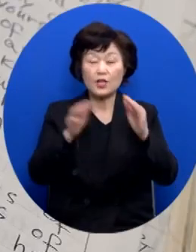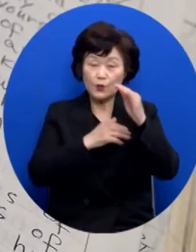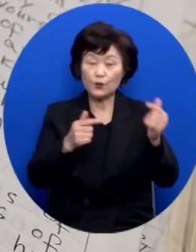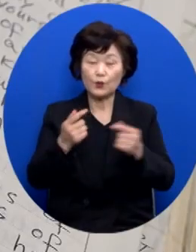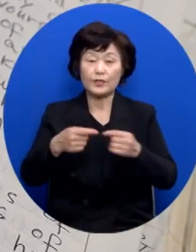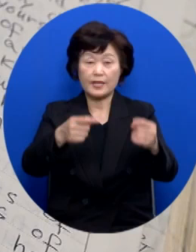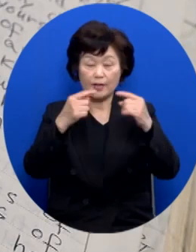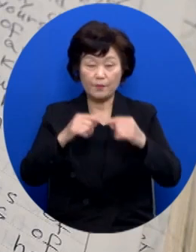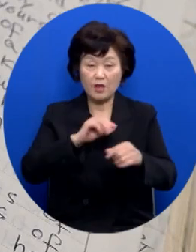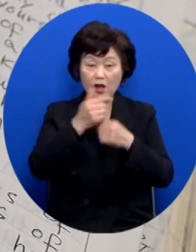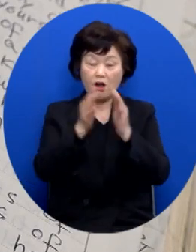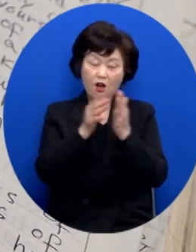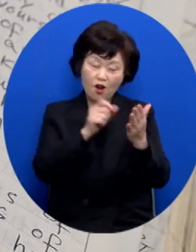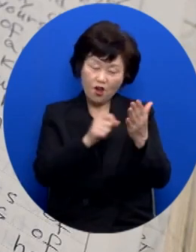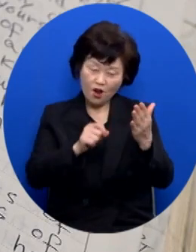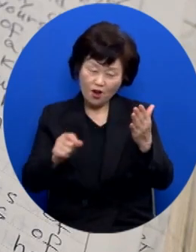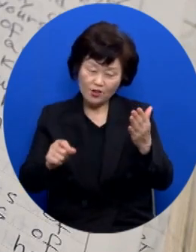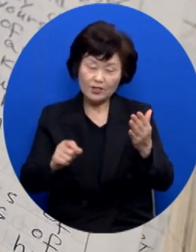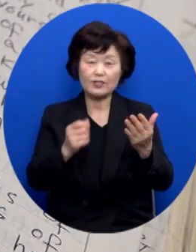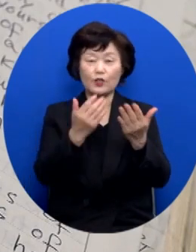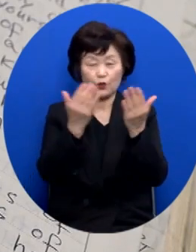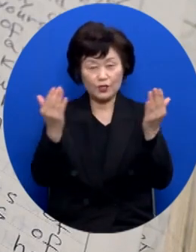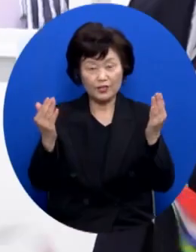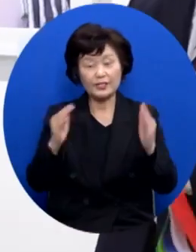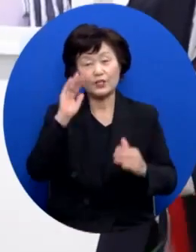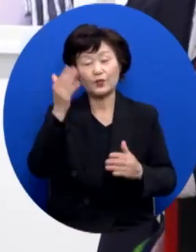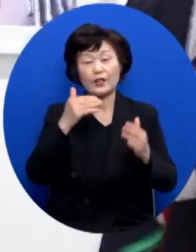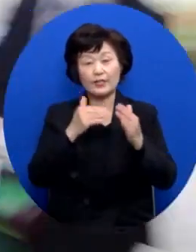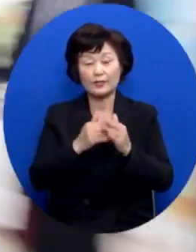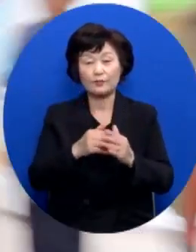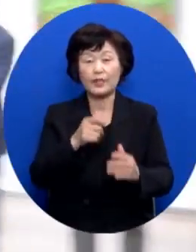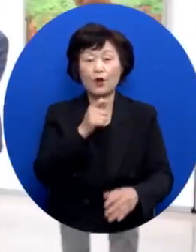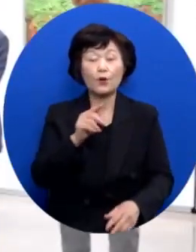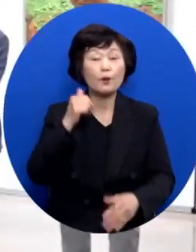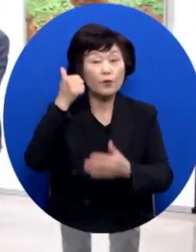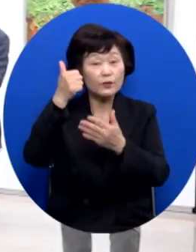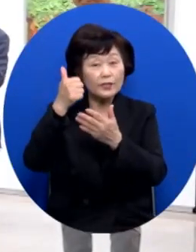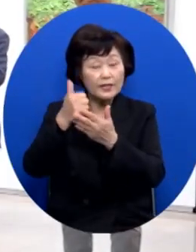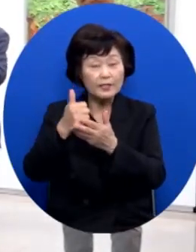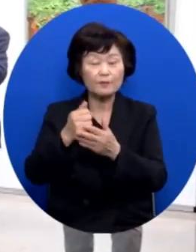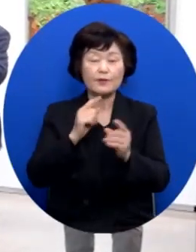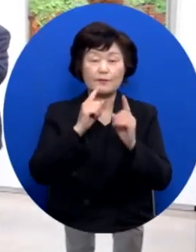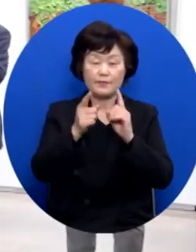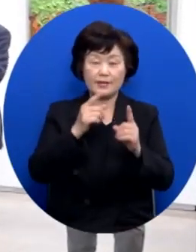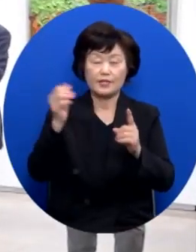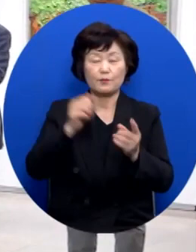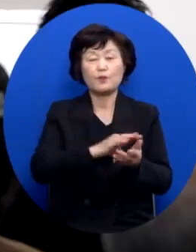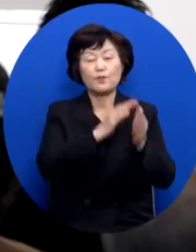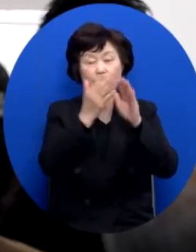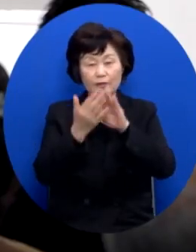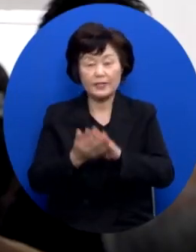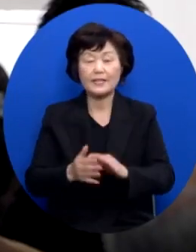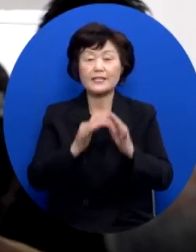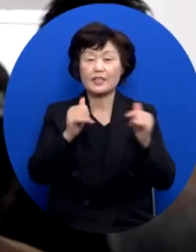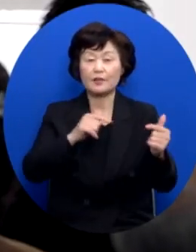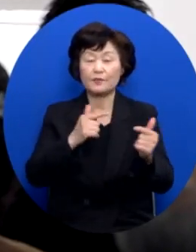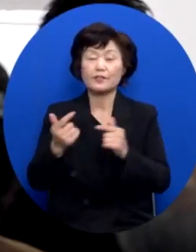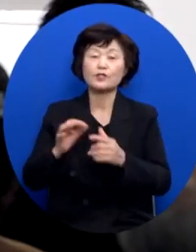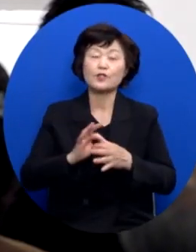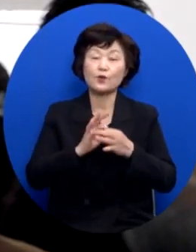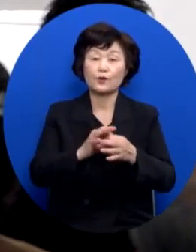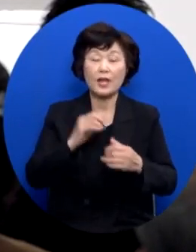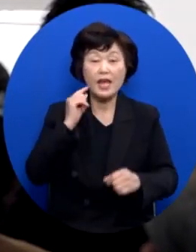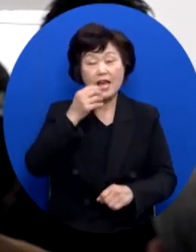전시됐습니다 전시회 개막식에서 양동제일교회 곽군용 목사는 말씀으로 변화된 사람들을 통해 예술이